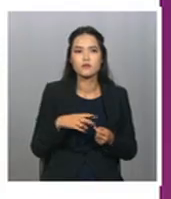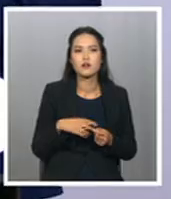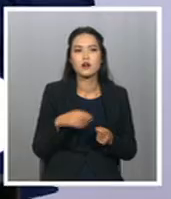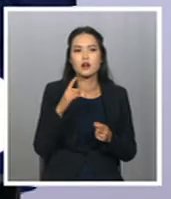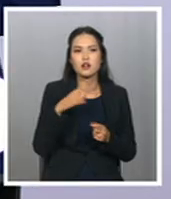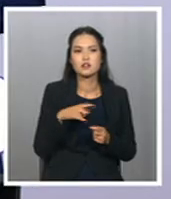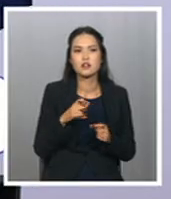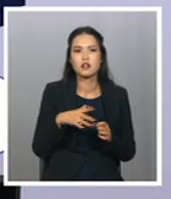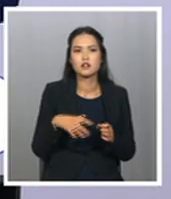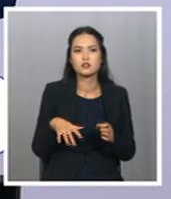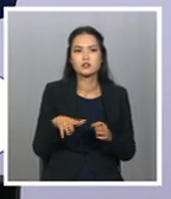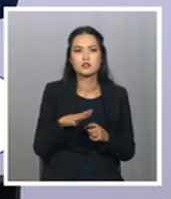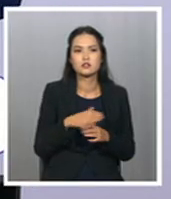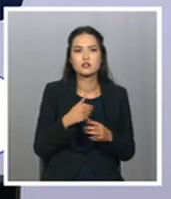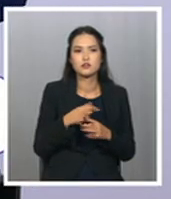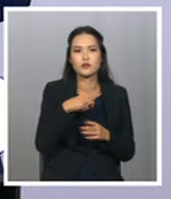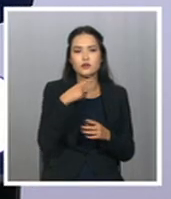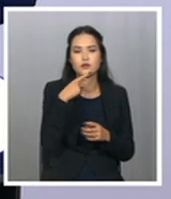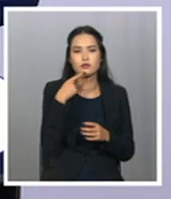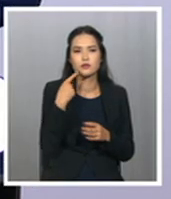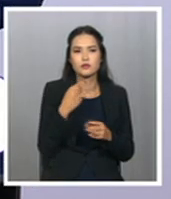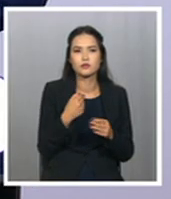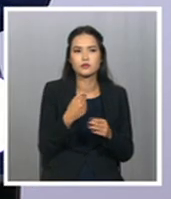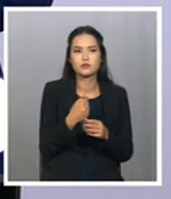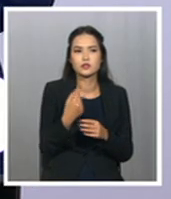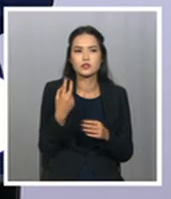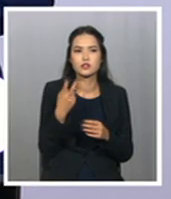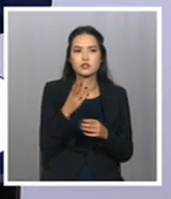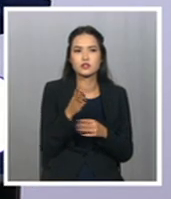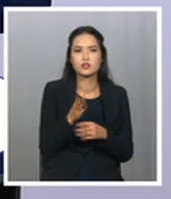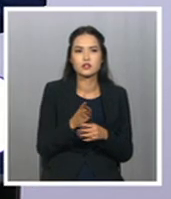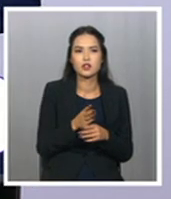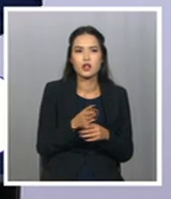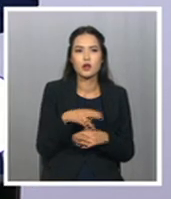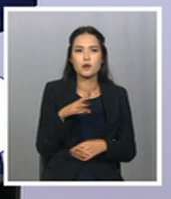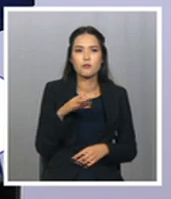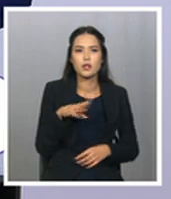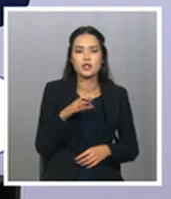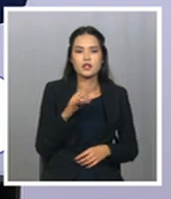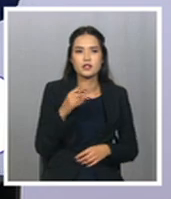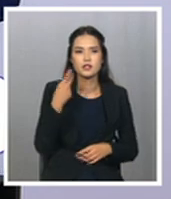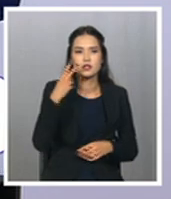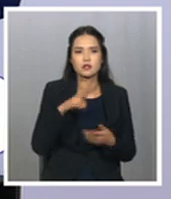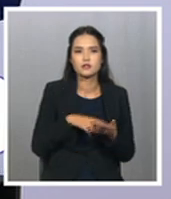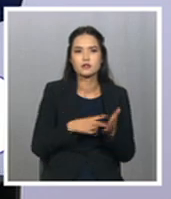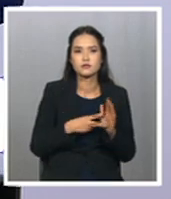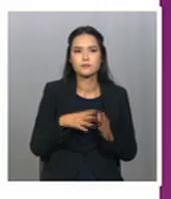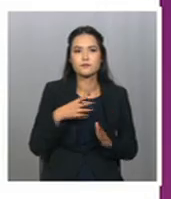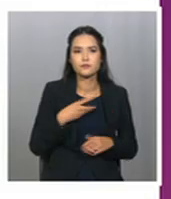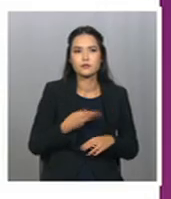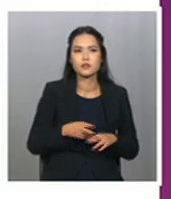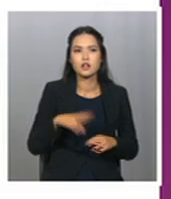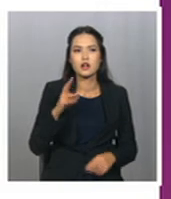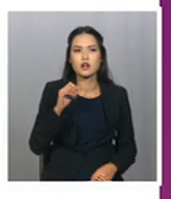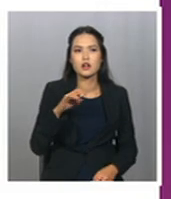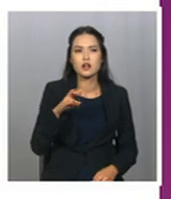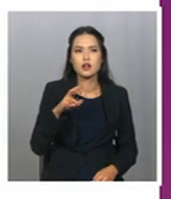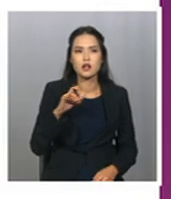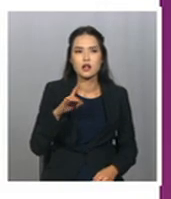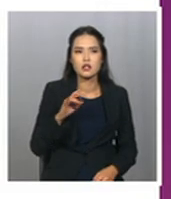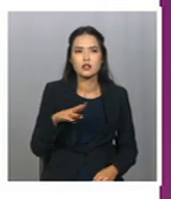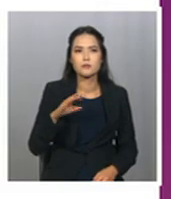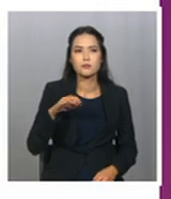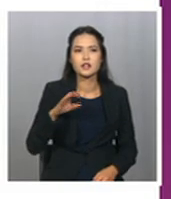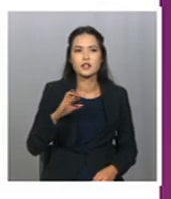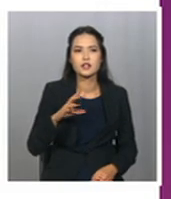атынан орыс патшасы екінші Николайға арналған петиция жазу ұйымдастырылды. Ол Қарқаралы петициясы деген атпен тарихымызға